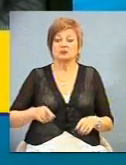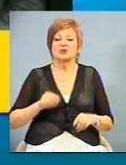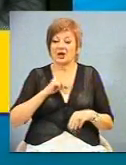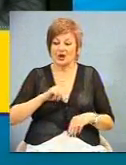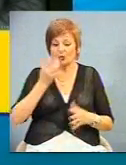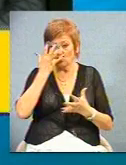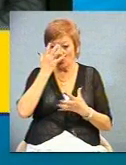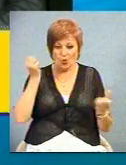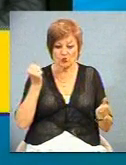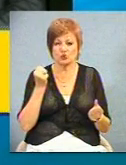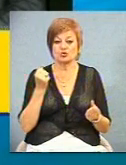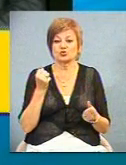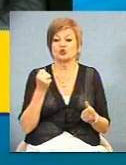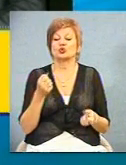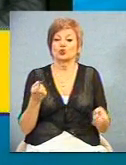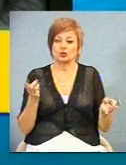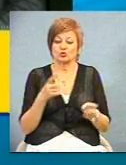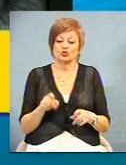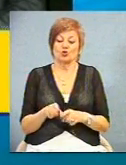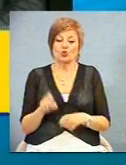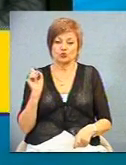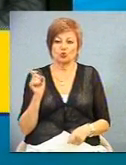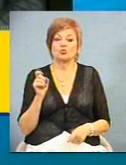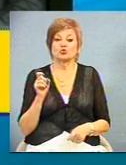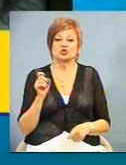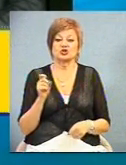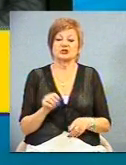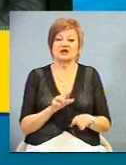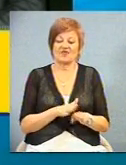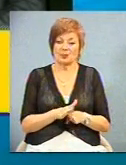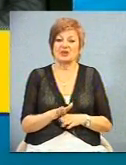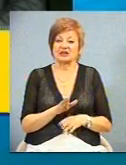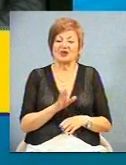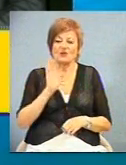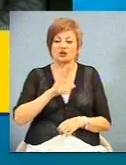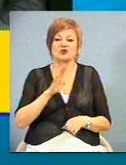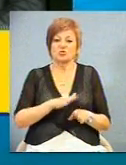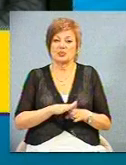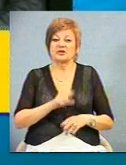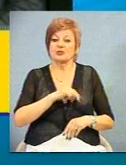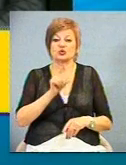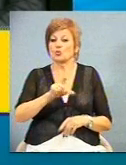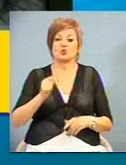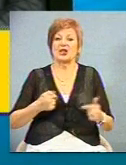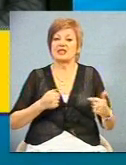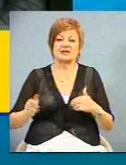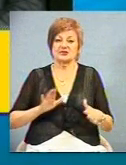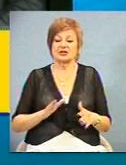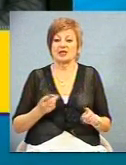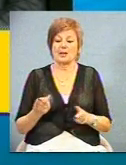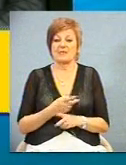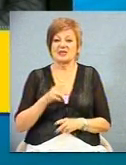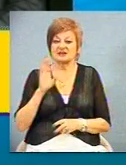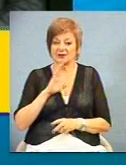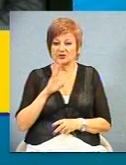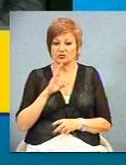проводили ночью, вдруг было бы необходимо отключение от воды для выполнения ремонтов, чтобы население не страдало, не сидело без воды.